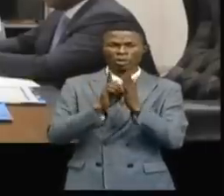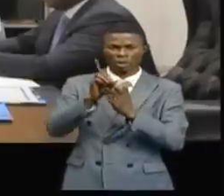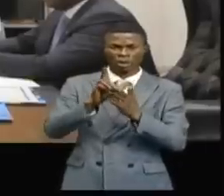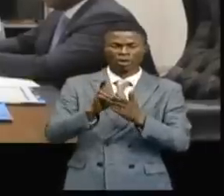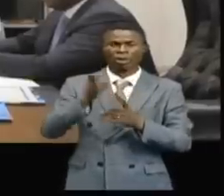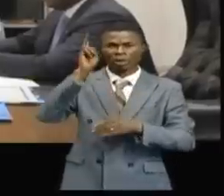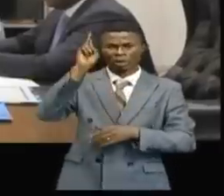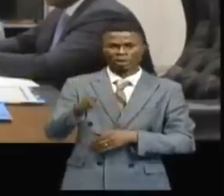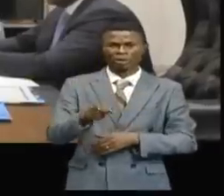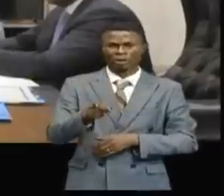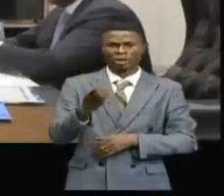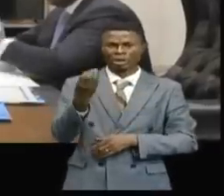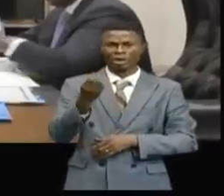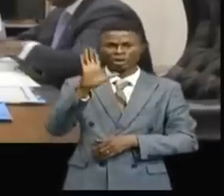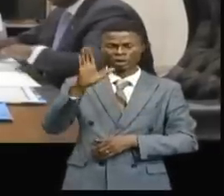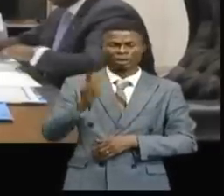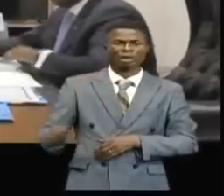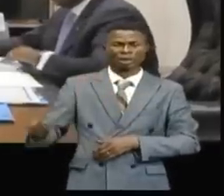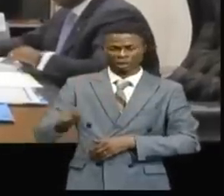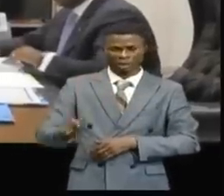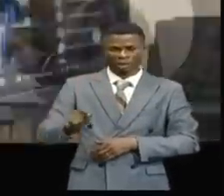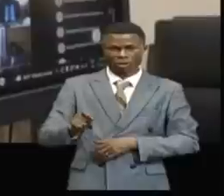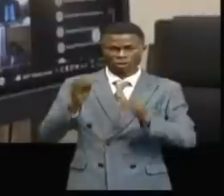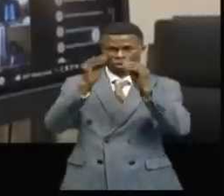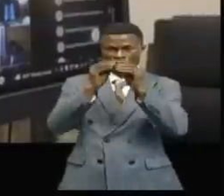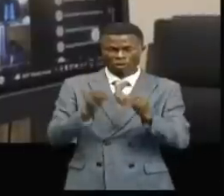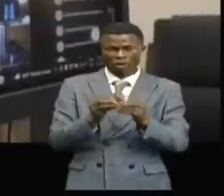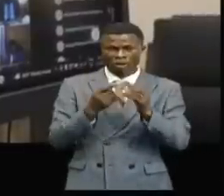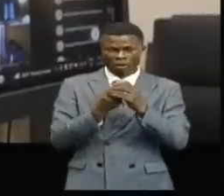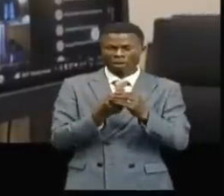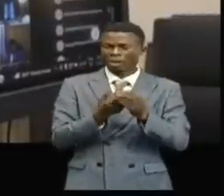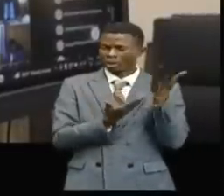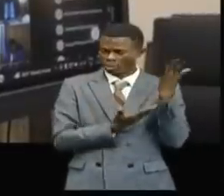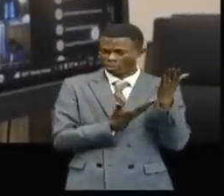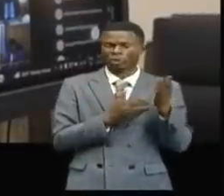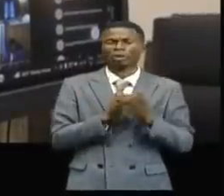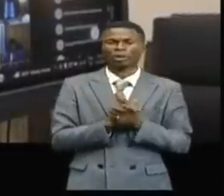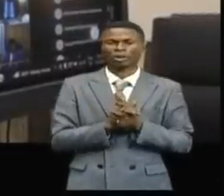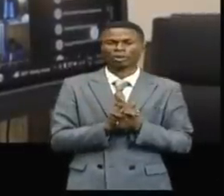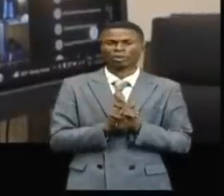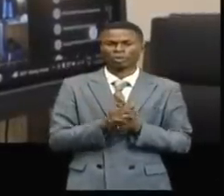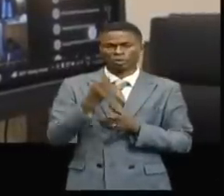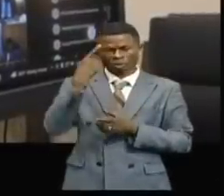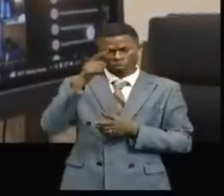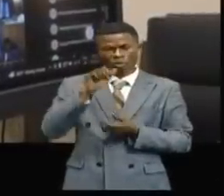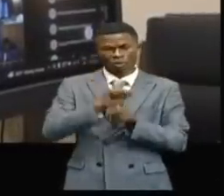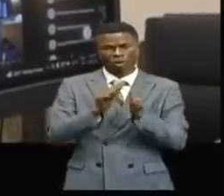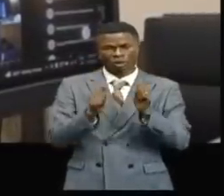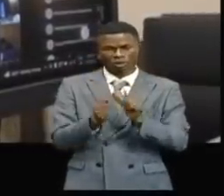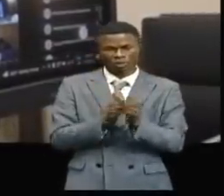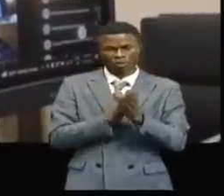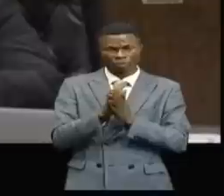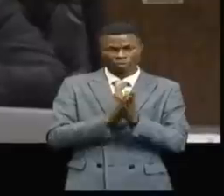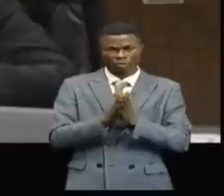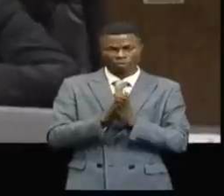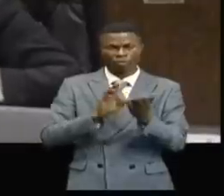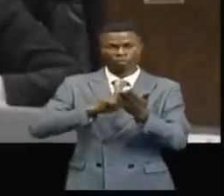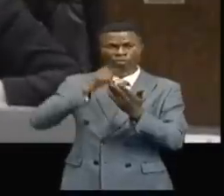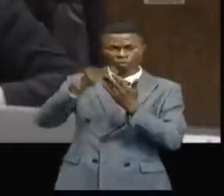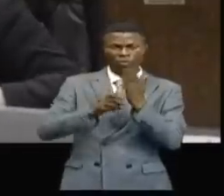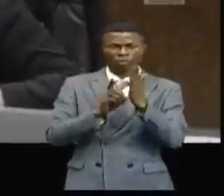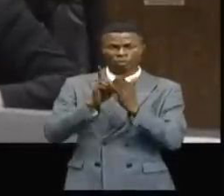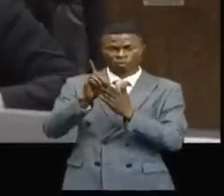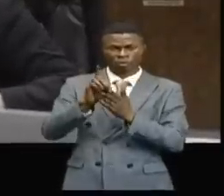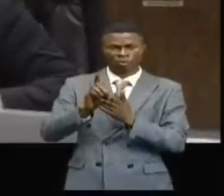de 145 territoires qui atteint son point culminant. Pour ce qui concerne le programme de